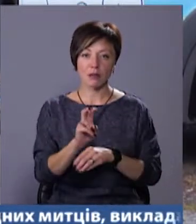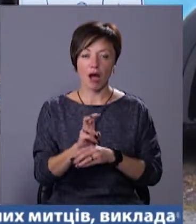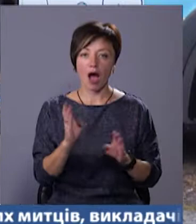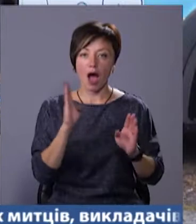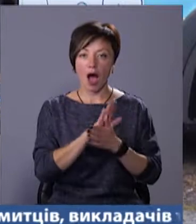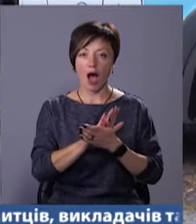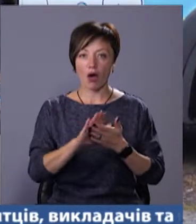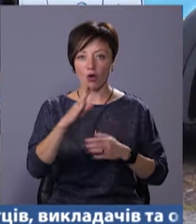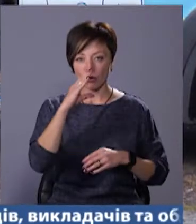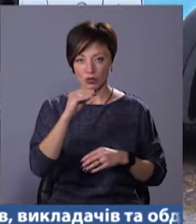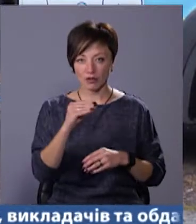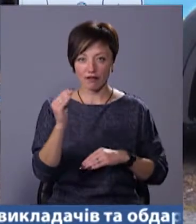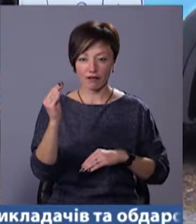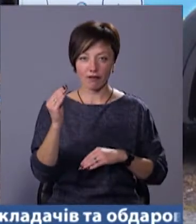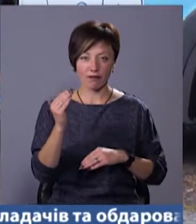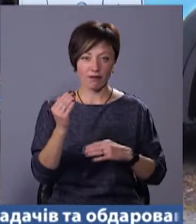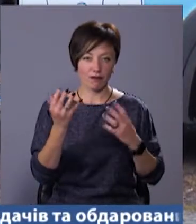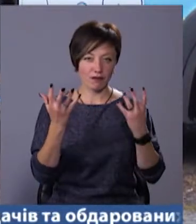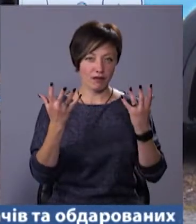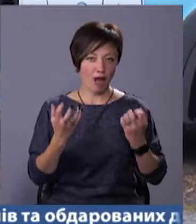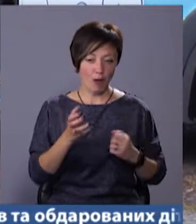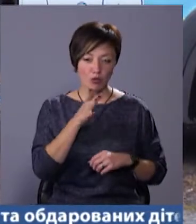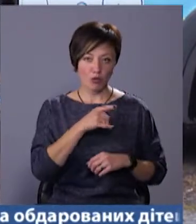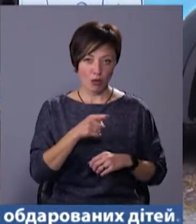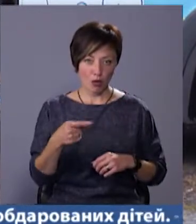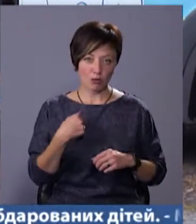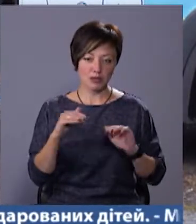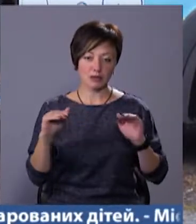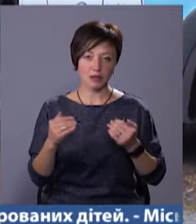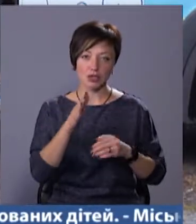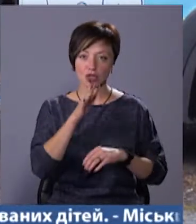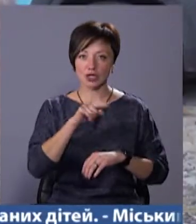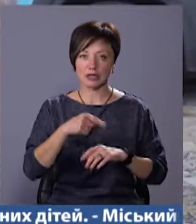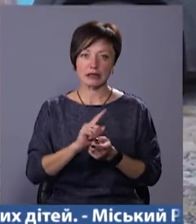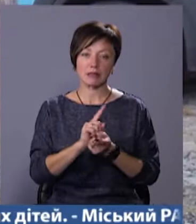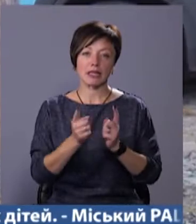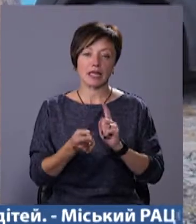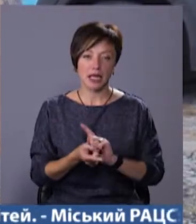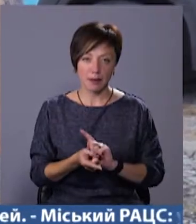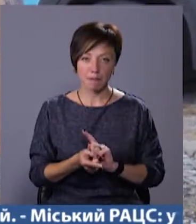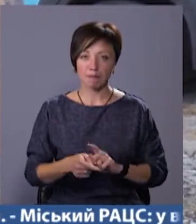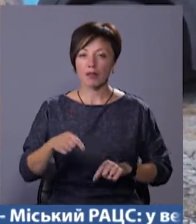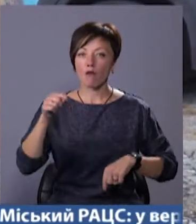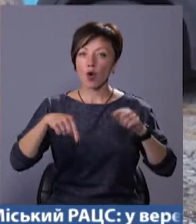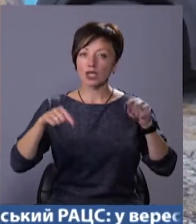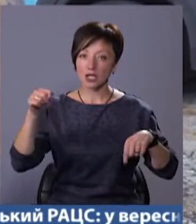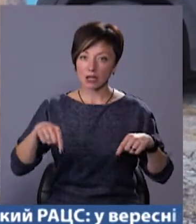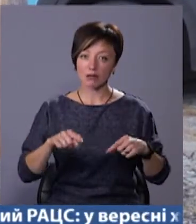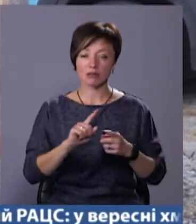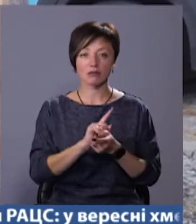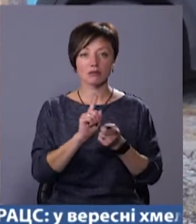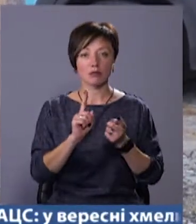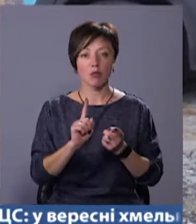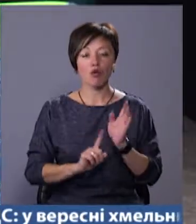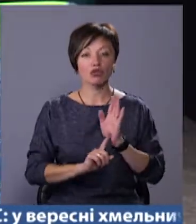в темну пору. І в зв'язку з цим ми зменшили час, змінили час екобусу. Восени містяни почали здавати більше